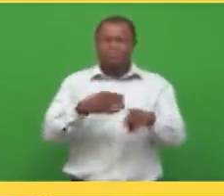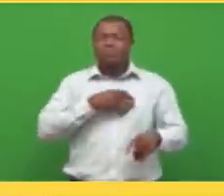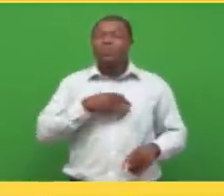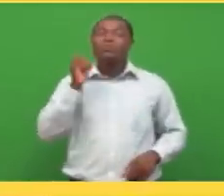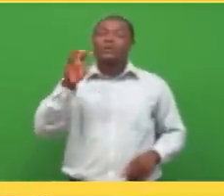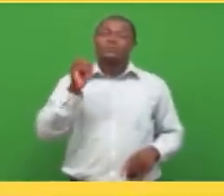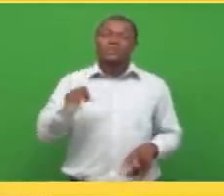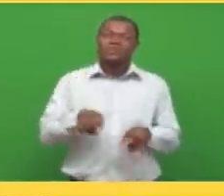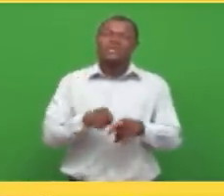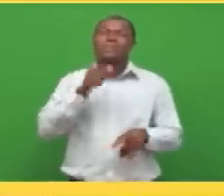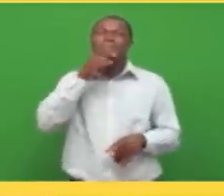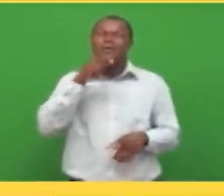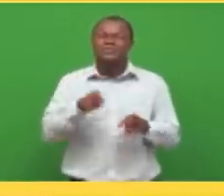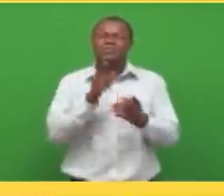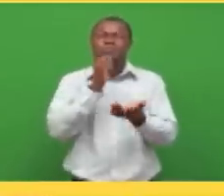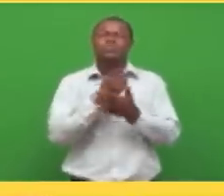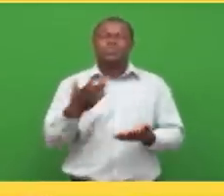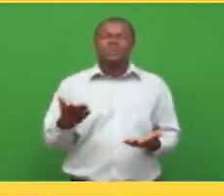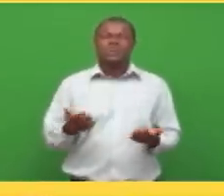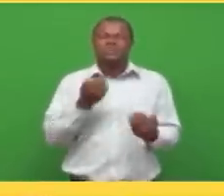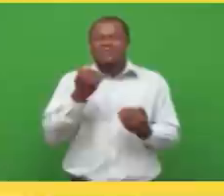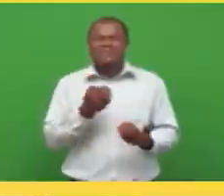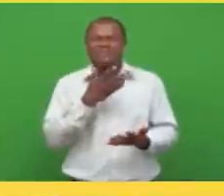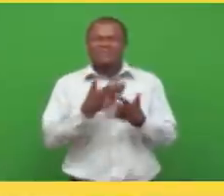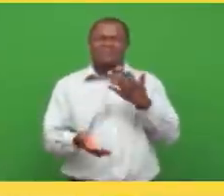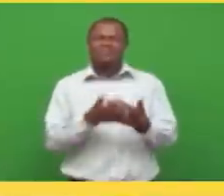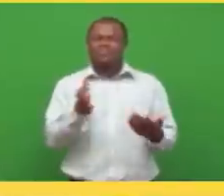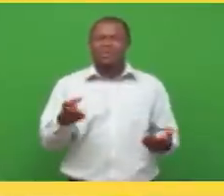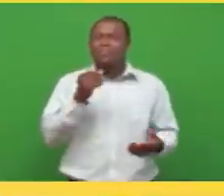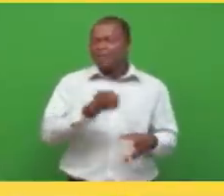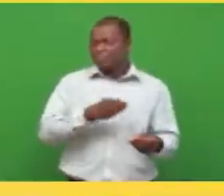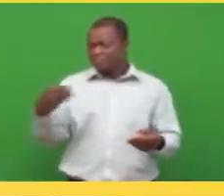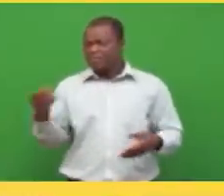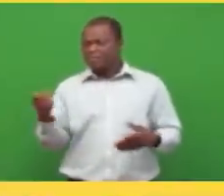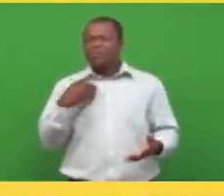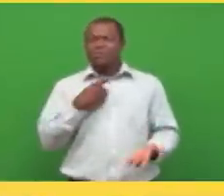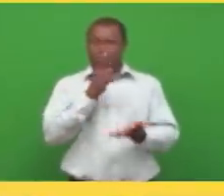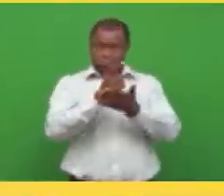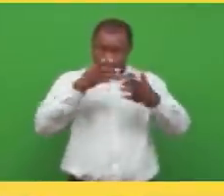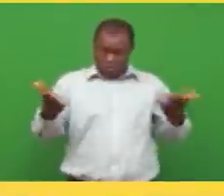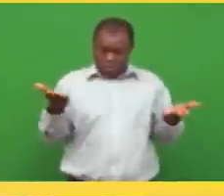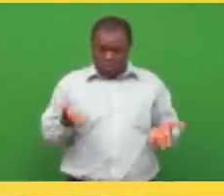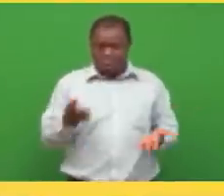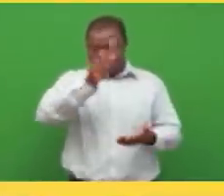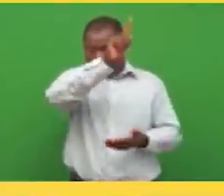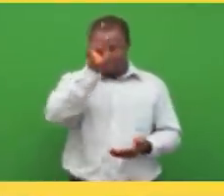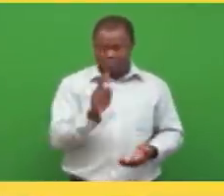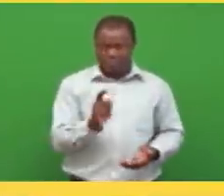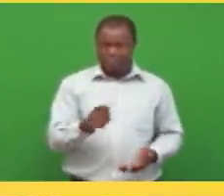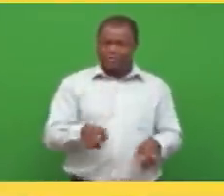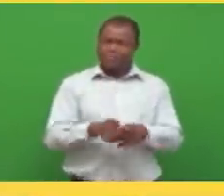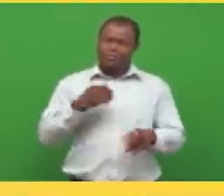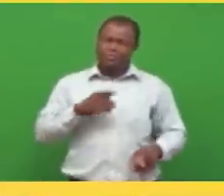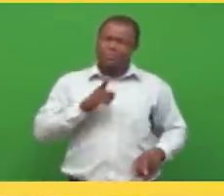kuti zvino baba vava muchizarira vana vari muchizarira mari iri kubuya saka tochidi manje ndopatinozoti